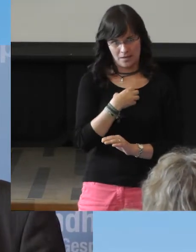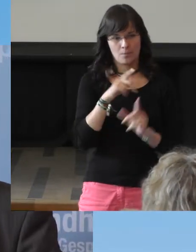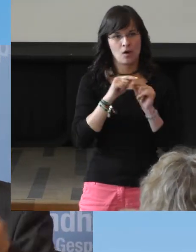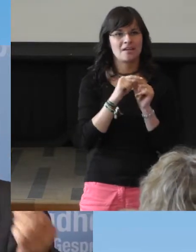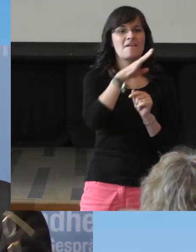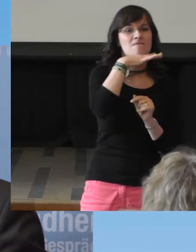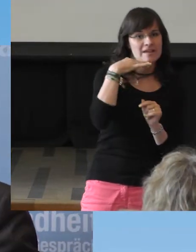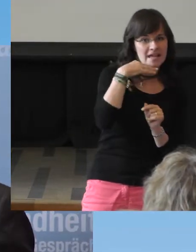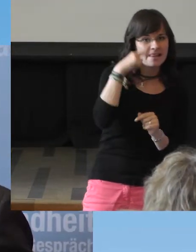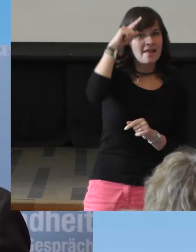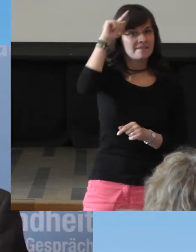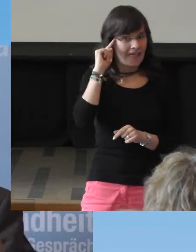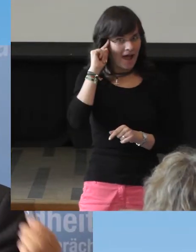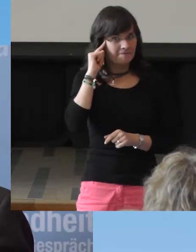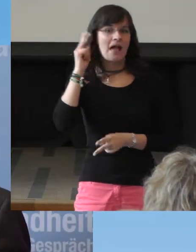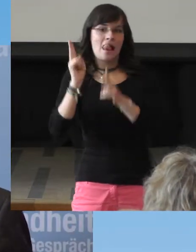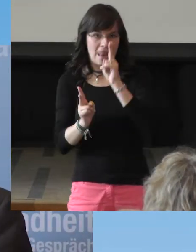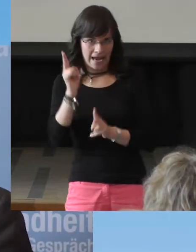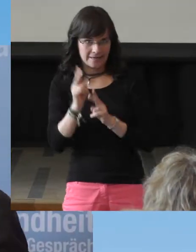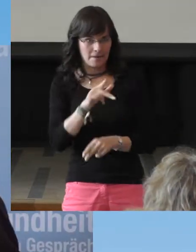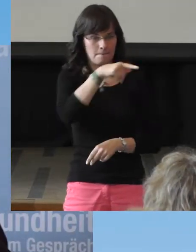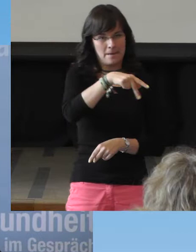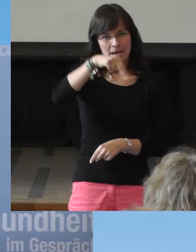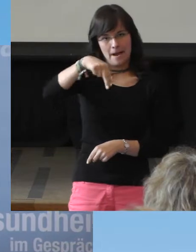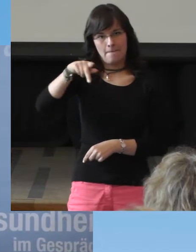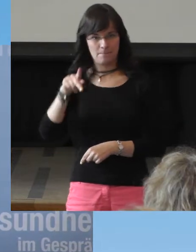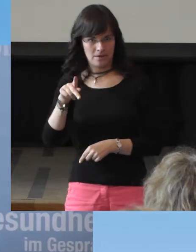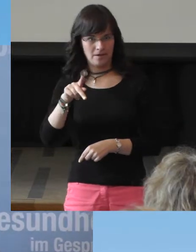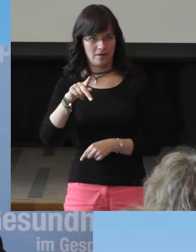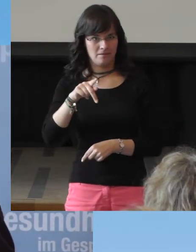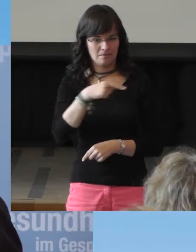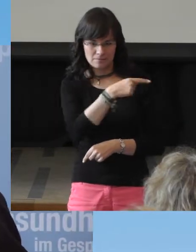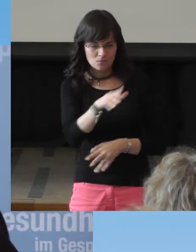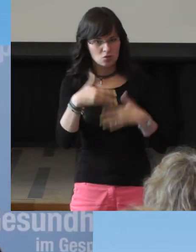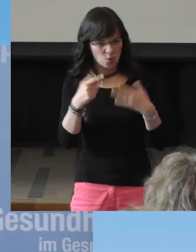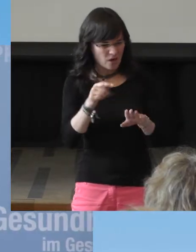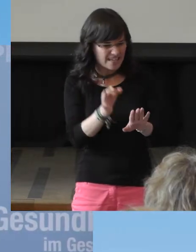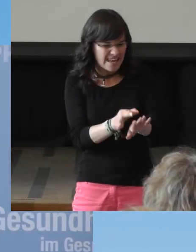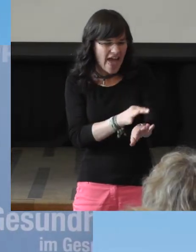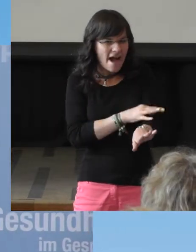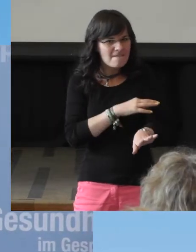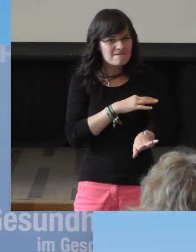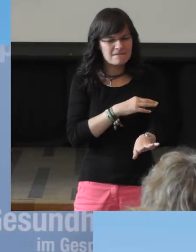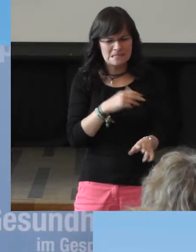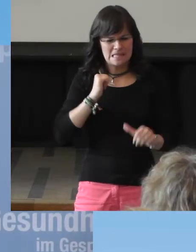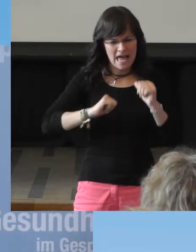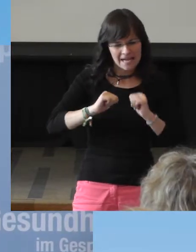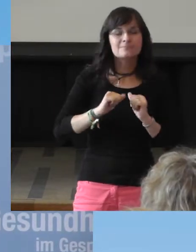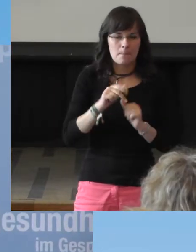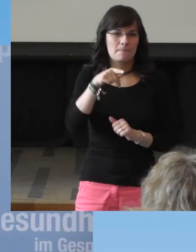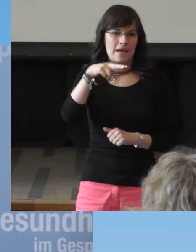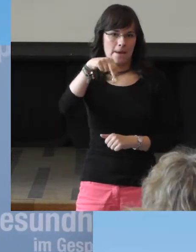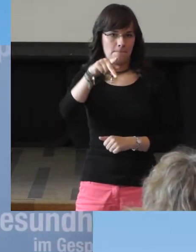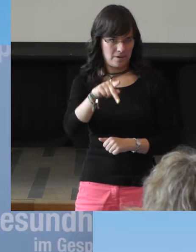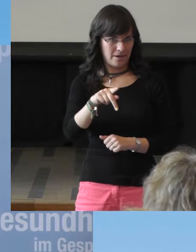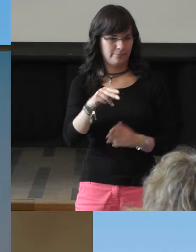Leiden, also wenn viele Nerven leiden, dann bezeichnen wir das als Polyneuropathie. Der größte Fehler kommt vielleicht durchstande, dass